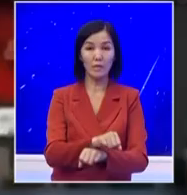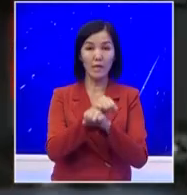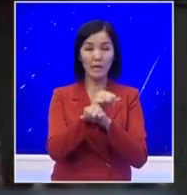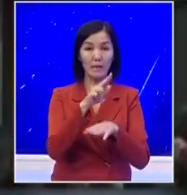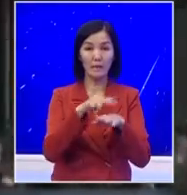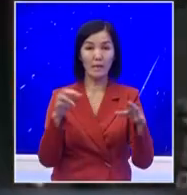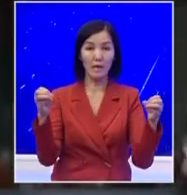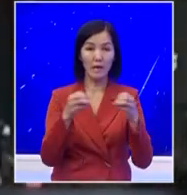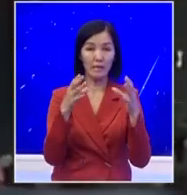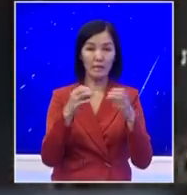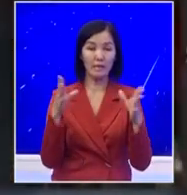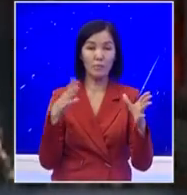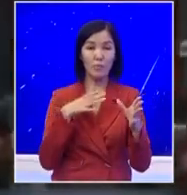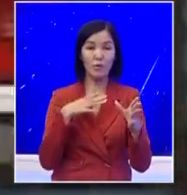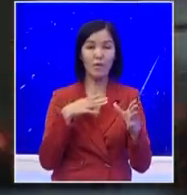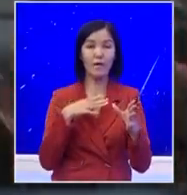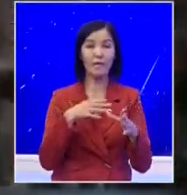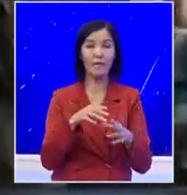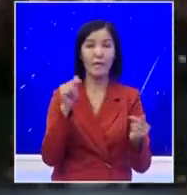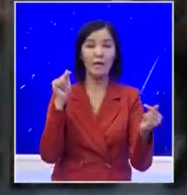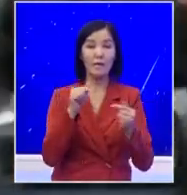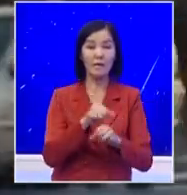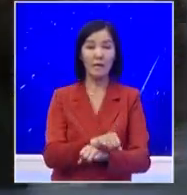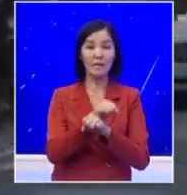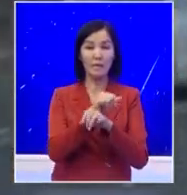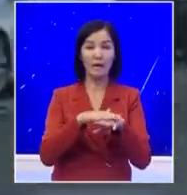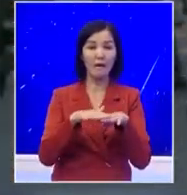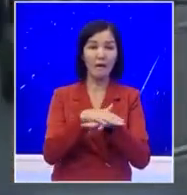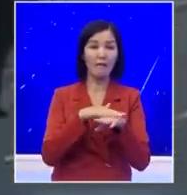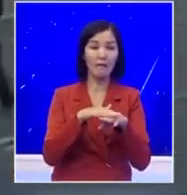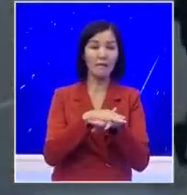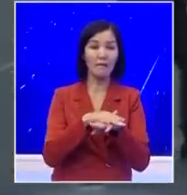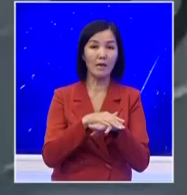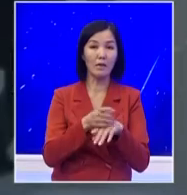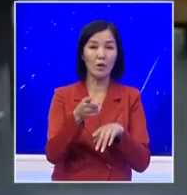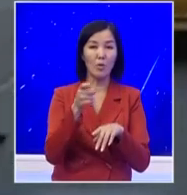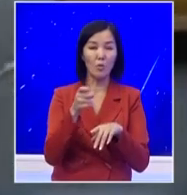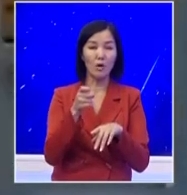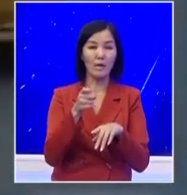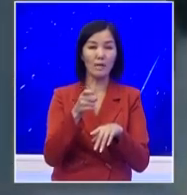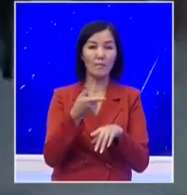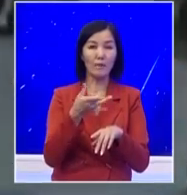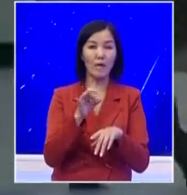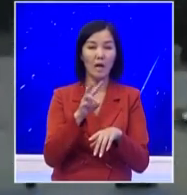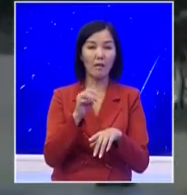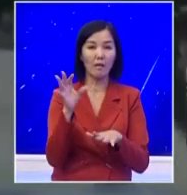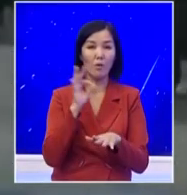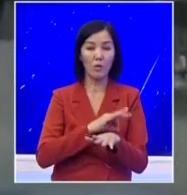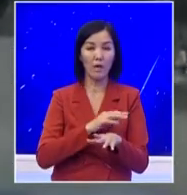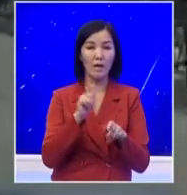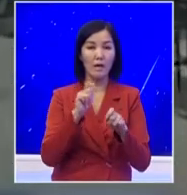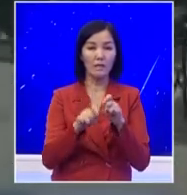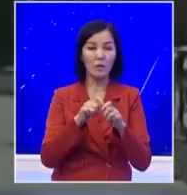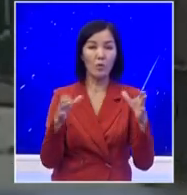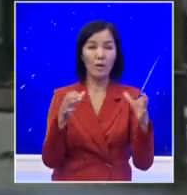сақшылары арасында қақтығыс болды. Олар наразы жұртты тарату үшін резеңке оқ атып, құлақ тұндыратын граната қолданған. Тергеу